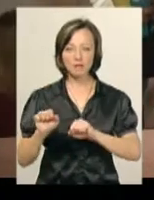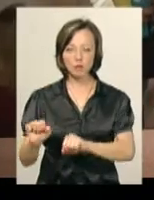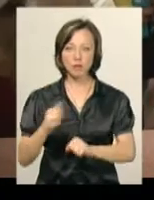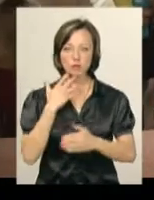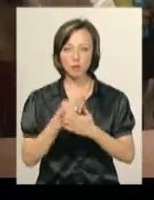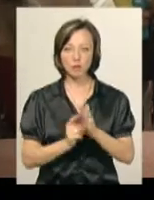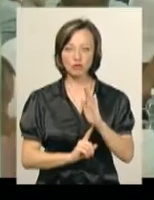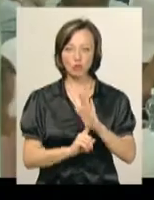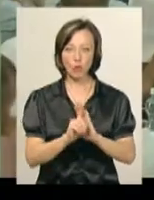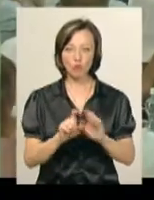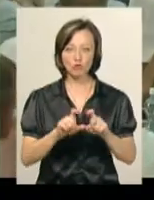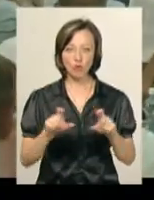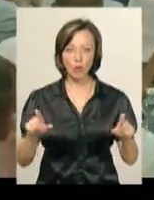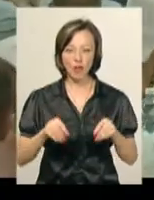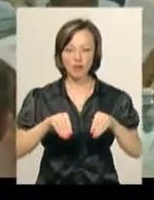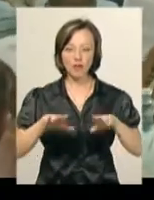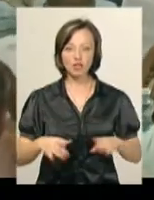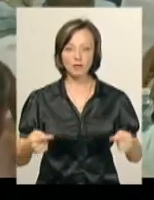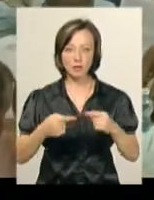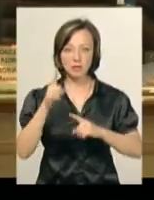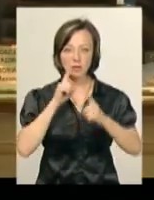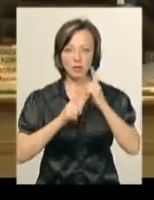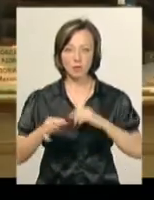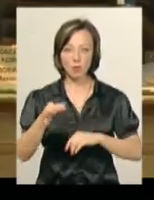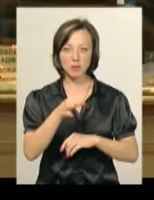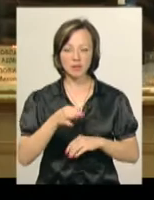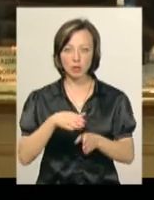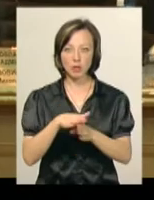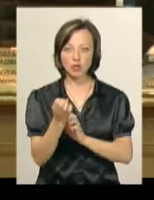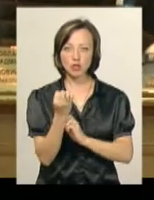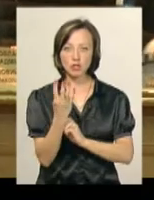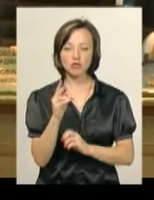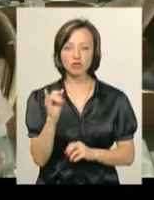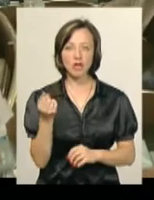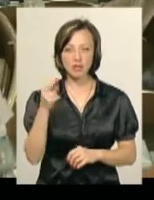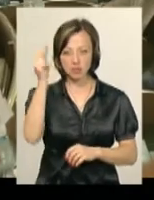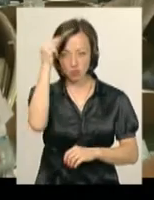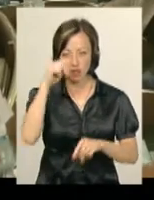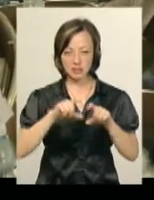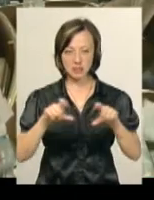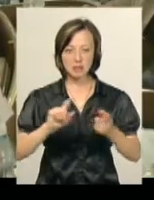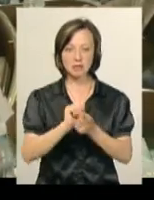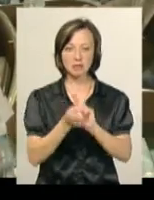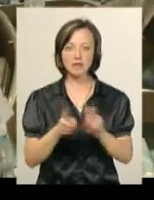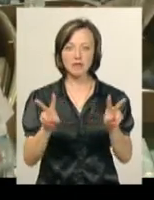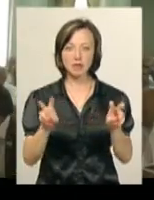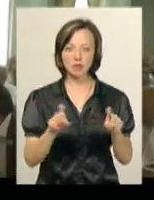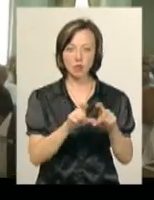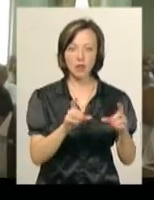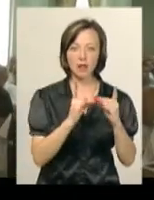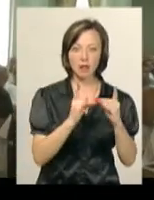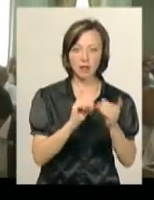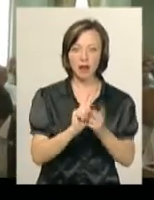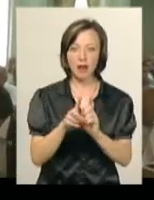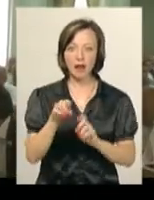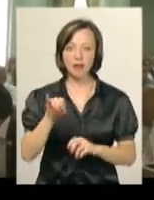свою початкову школу. Відповідно до рішення сесії обласної ради, яка відбулася 14 червня, навчальний заклад змінив назву зі школи-інтернату